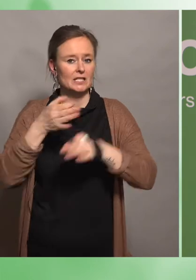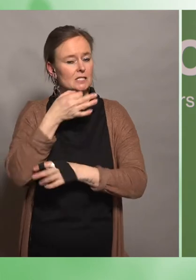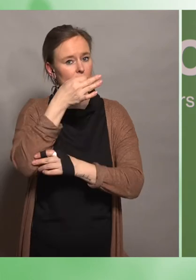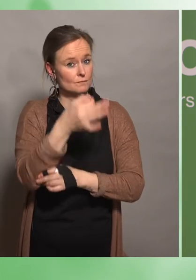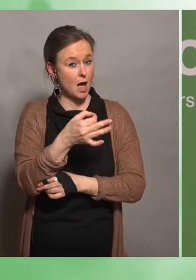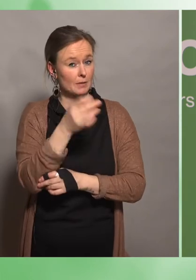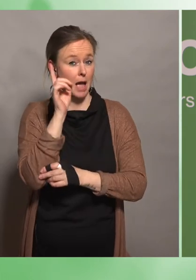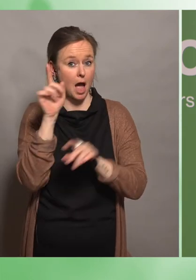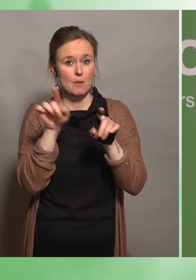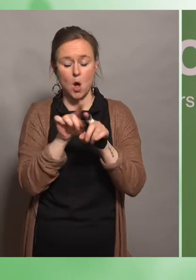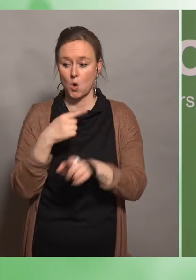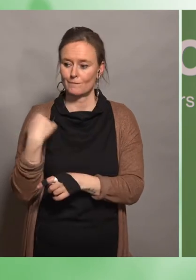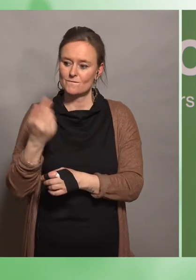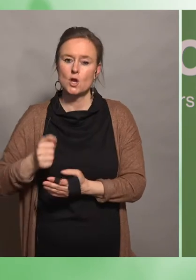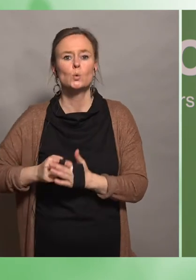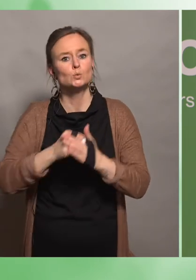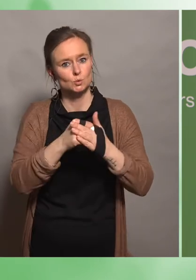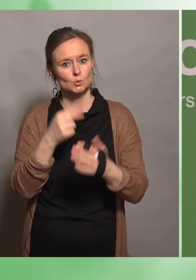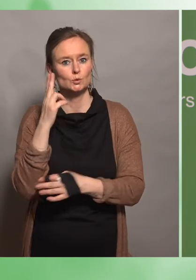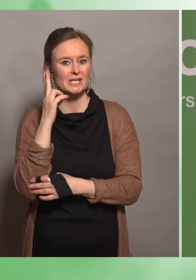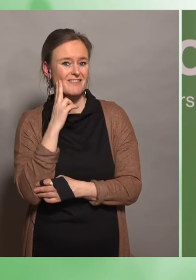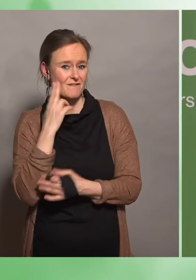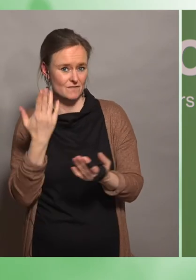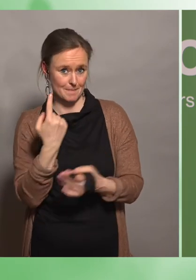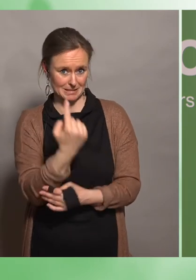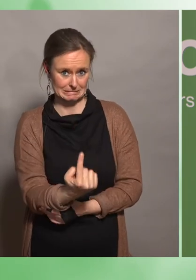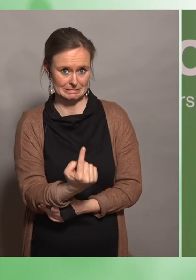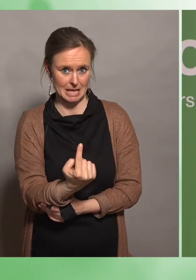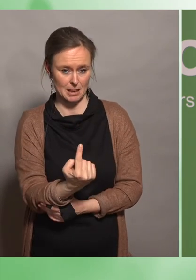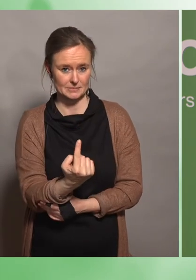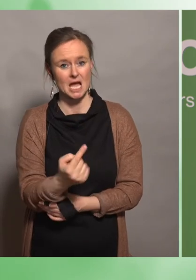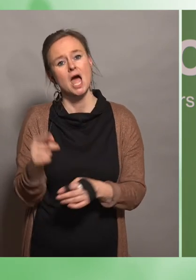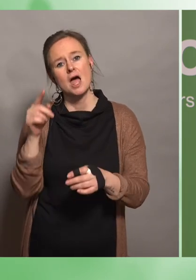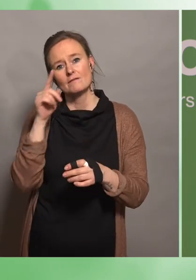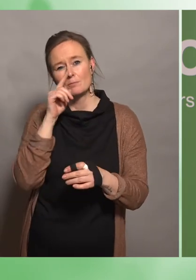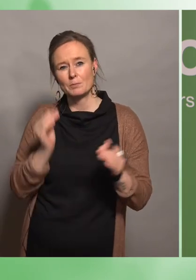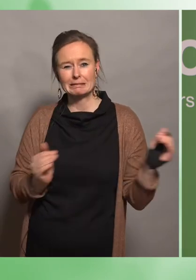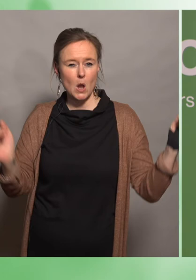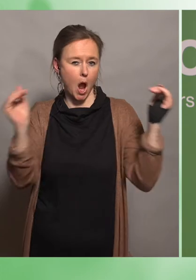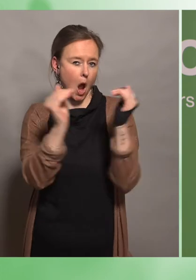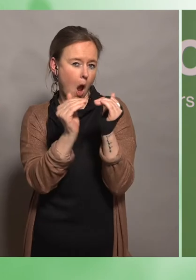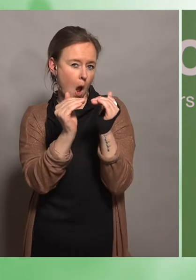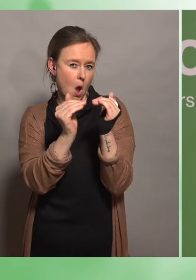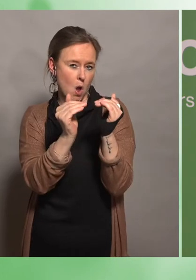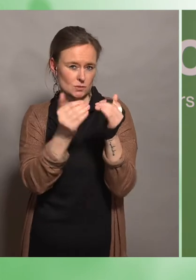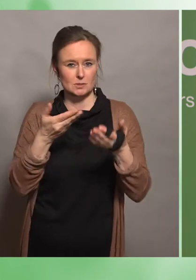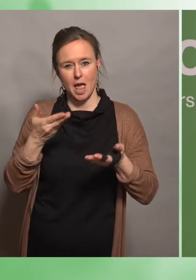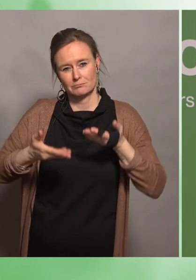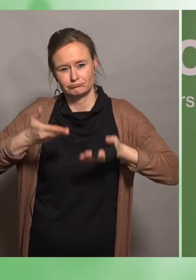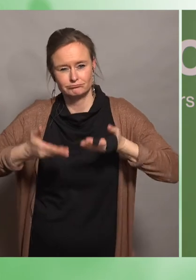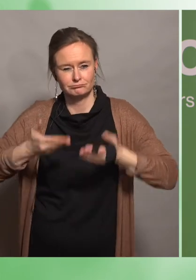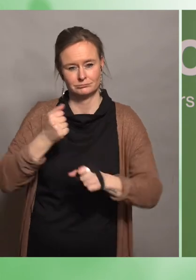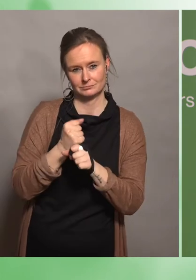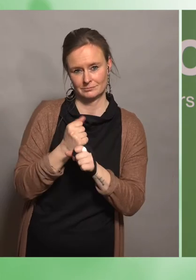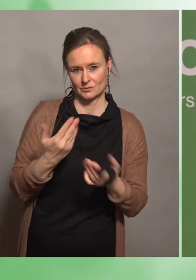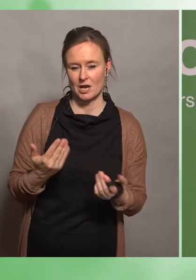Ja, das heißt, wir versuchen hier wirklich eine Balance zwischen den Teilnehmerinnen und den Teilnehmern und den Betrieben zu finden, um,